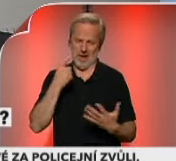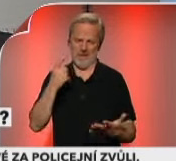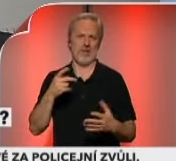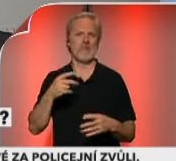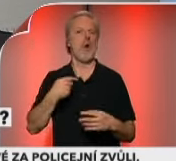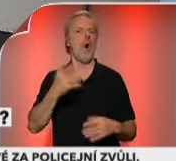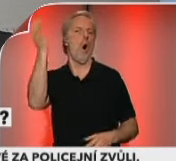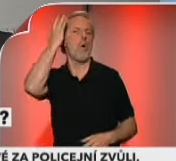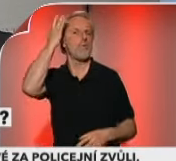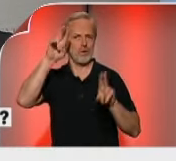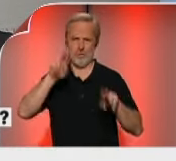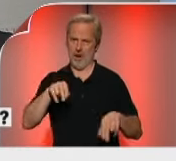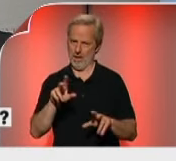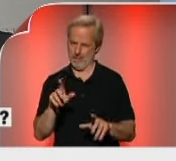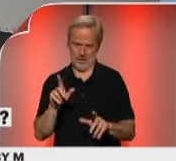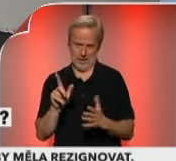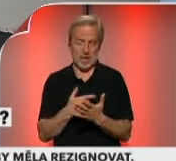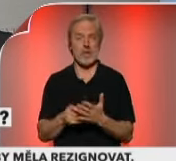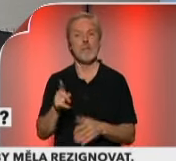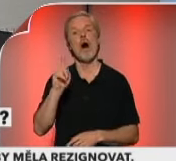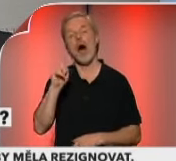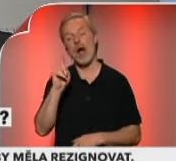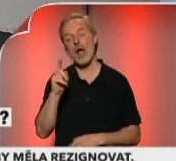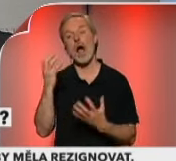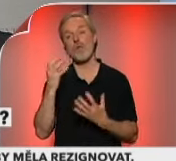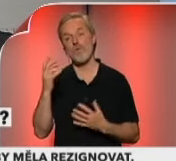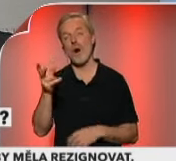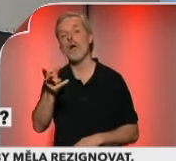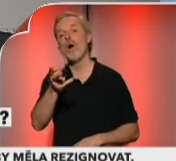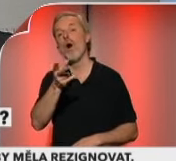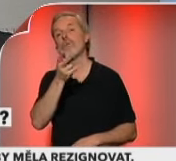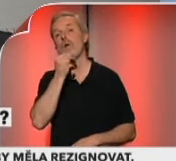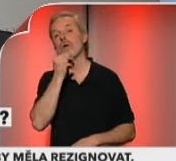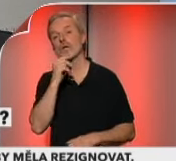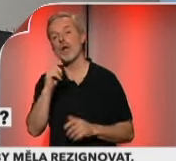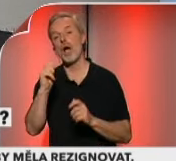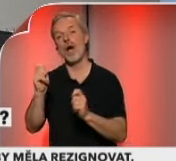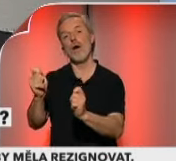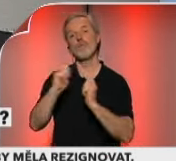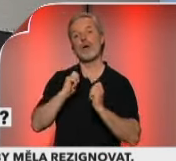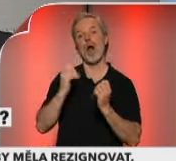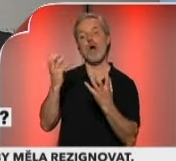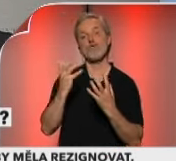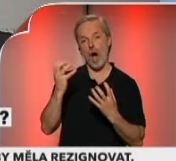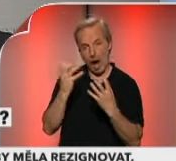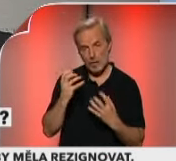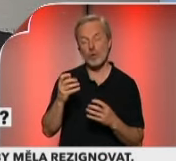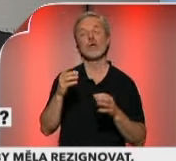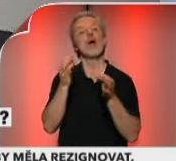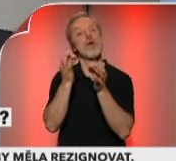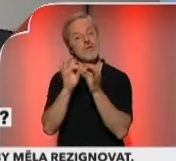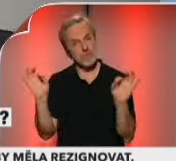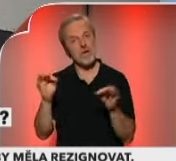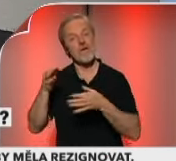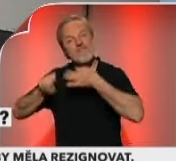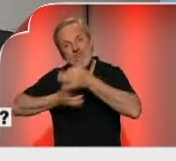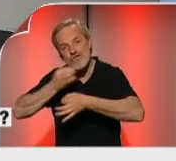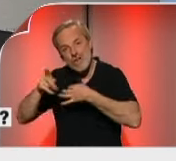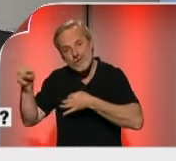policie požádala o vydání místopředsedkyně sněmovny Vlasty parkanové k trestnímu stíhání